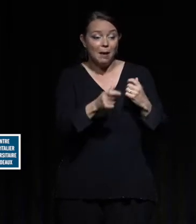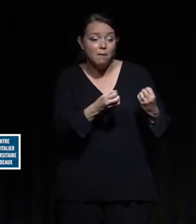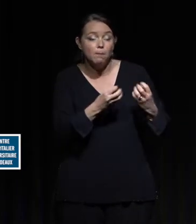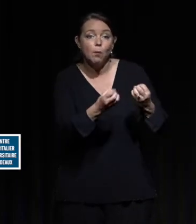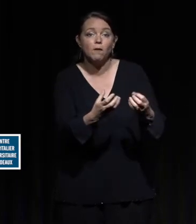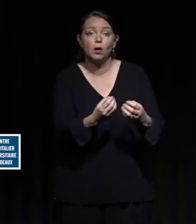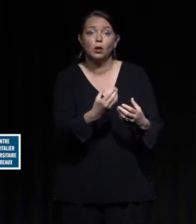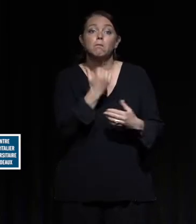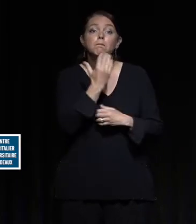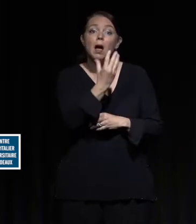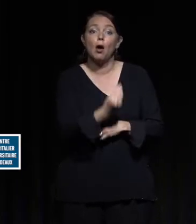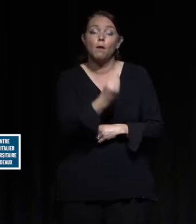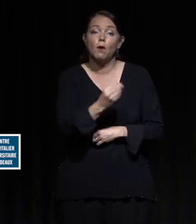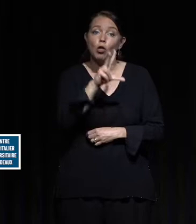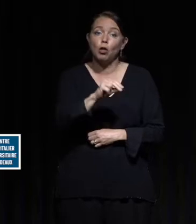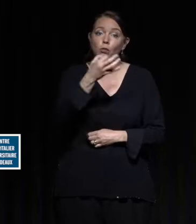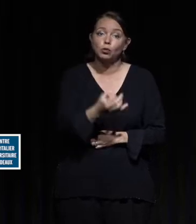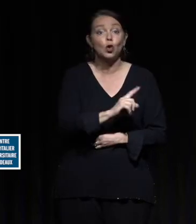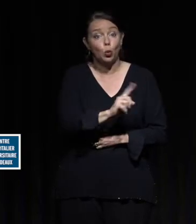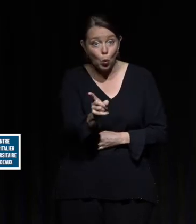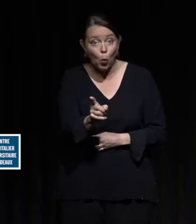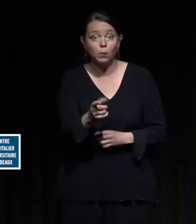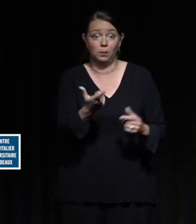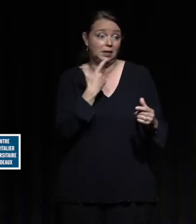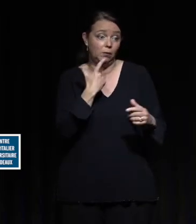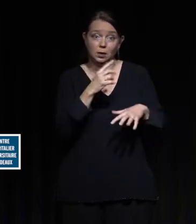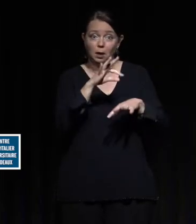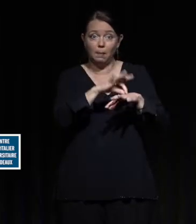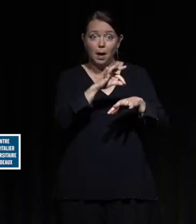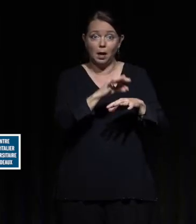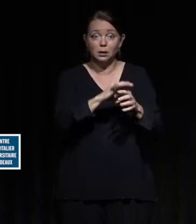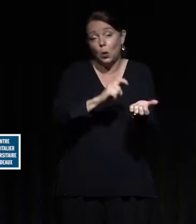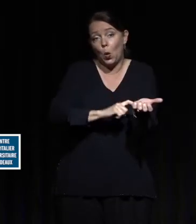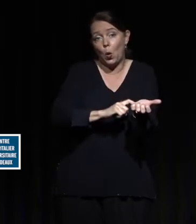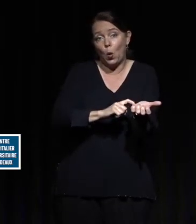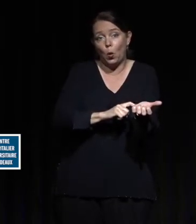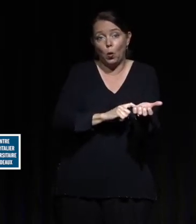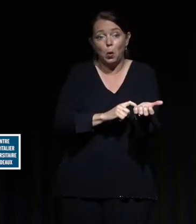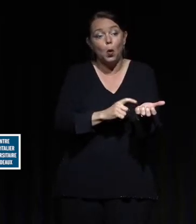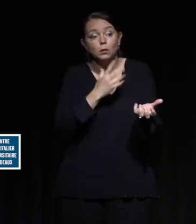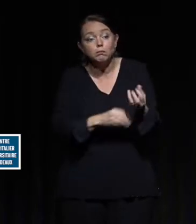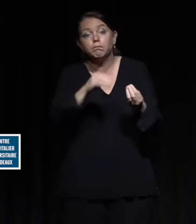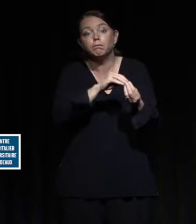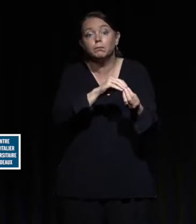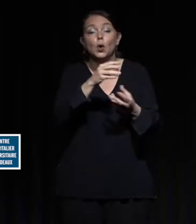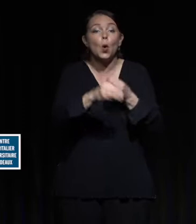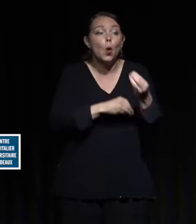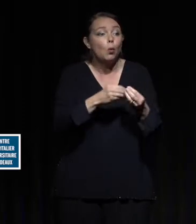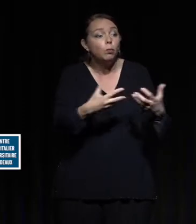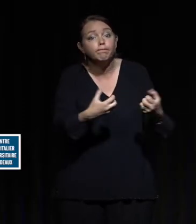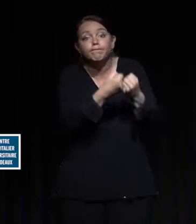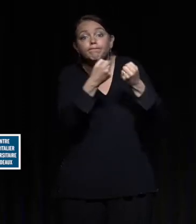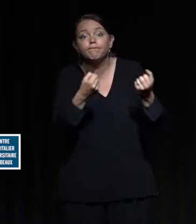dans 30%. Ça veut dire qu'on va vous trouver une maladie qui est une cause principale ou une cause associée ou une cause de rencontre.